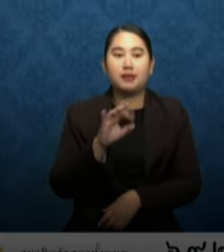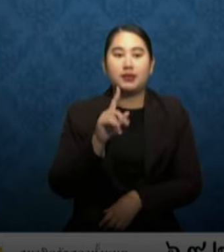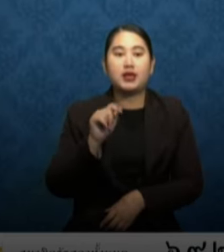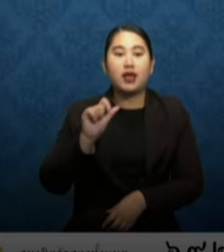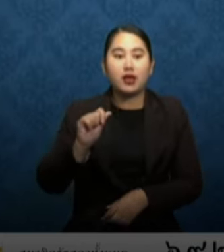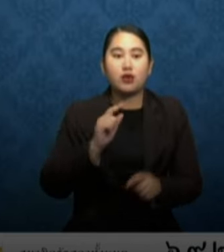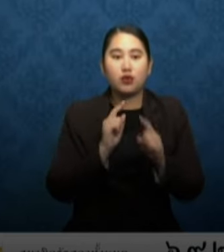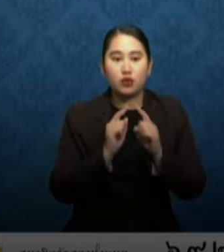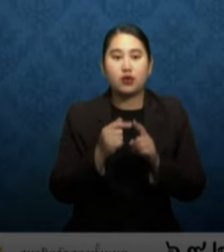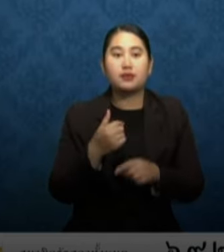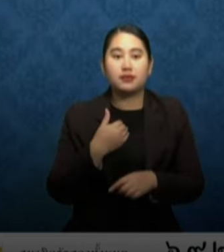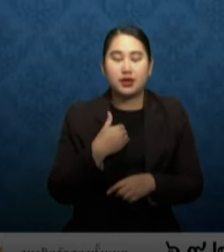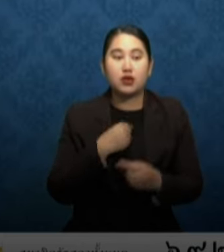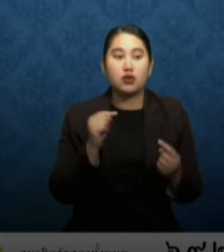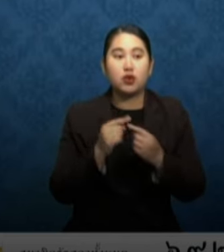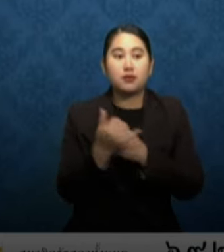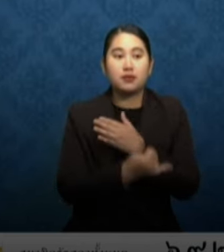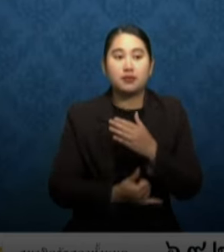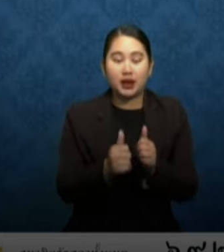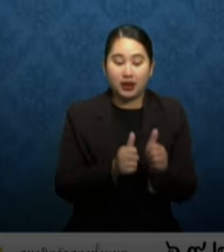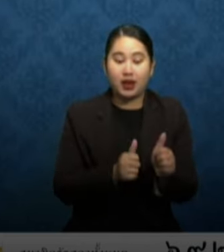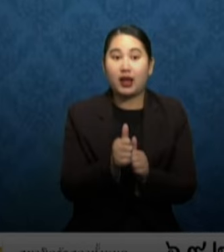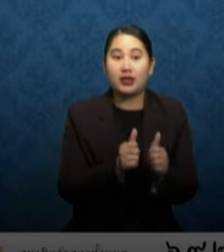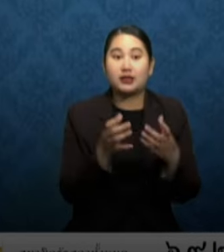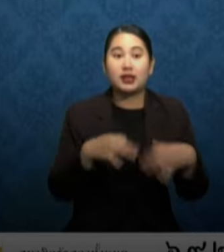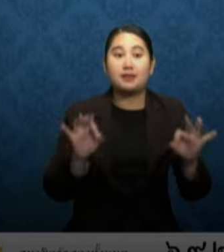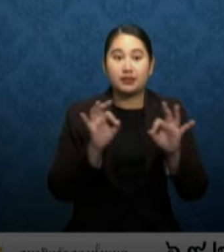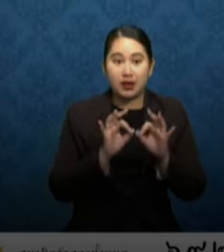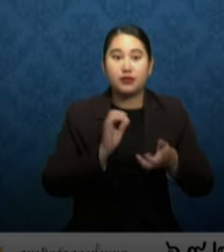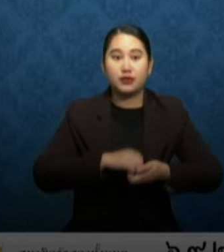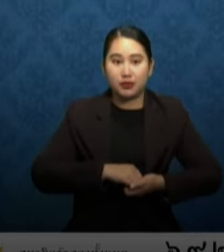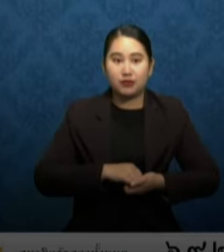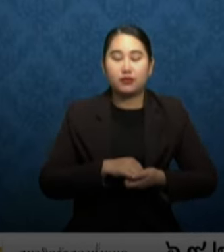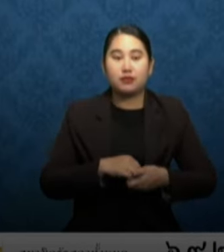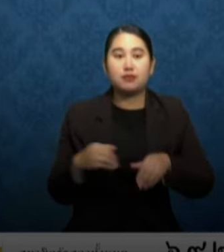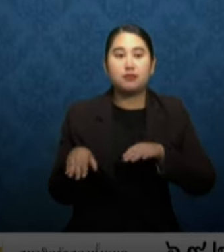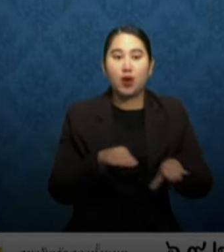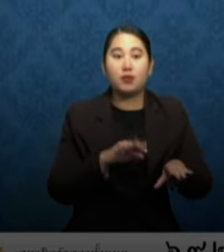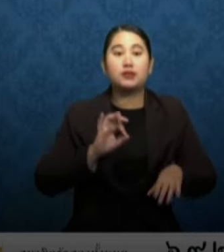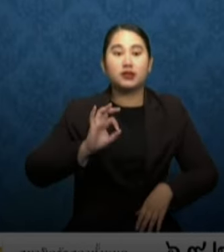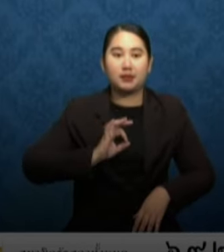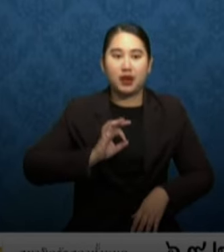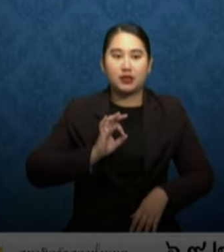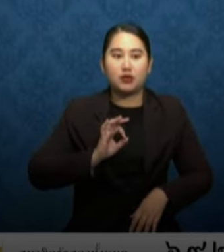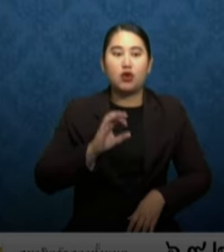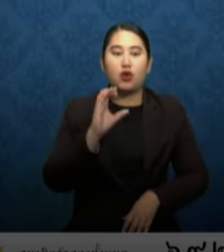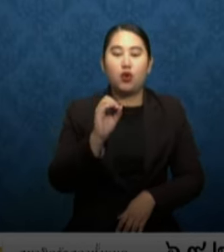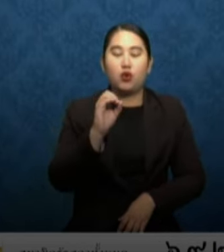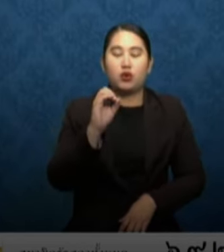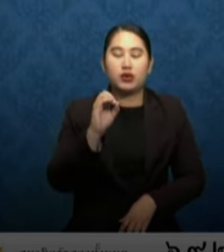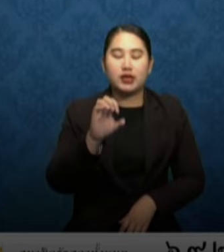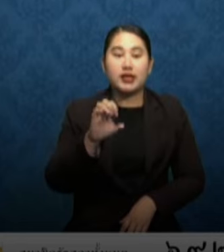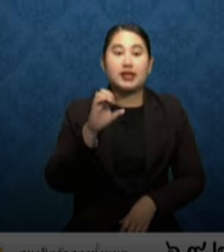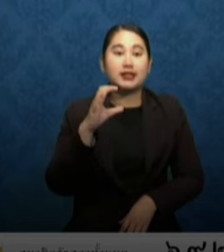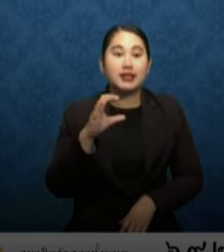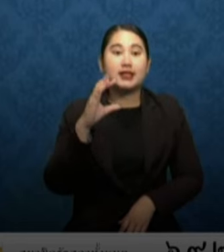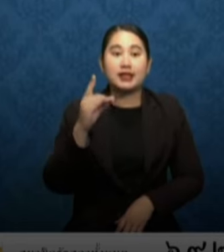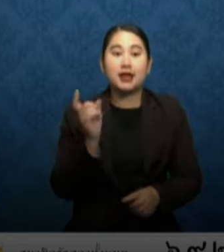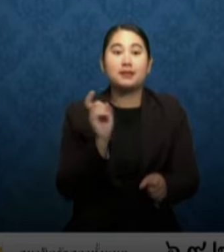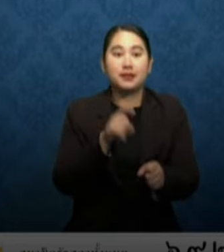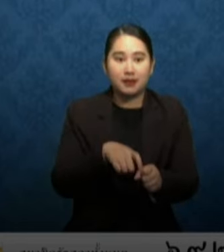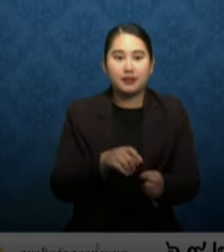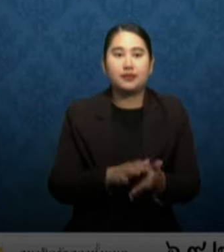ftaกับประเทศคู่ค้าสำคัญและเตรียมเข้าเป็นสมาชิกองค์การoecd